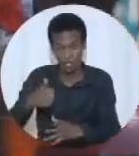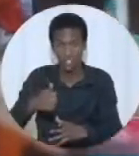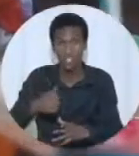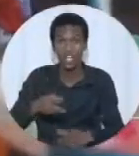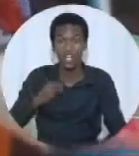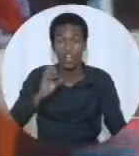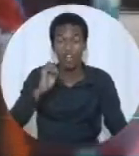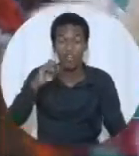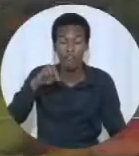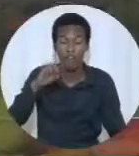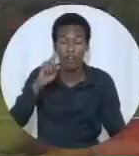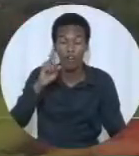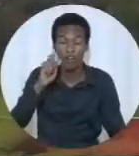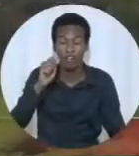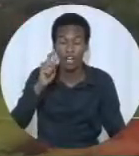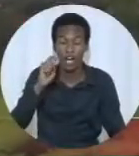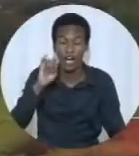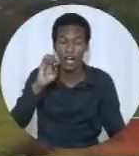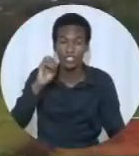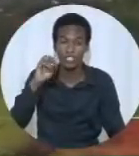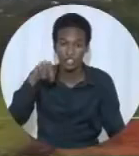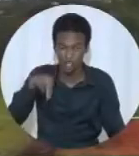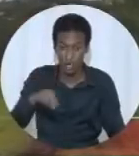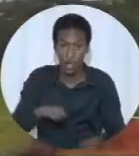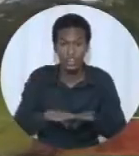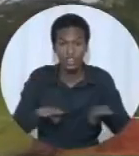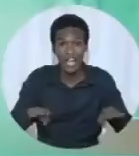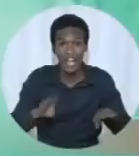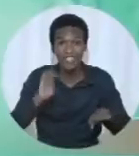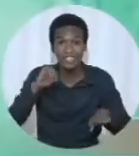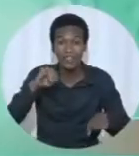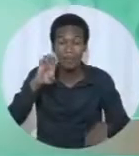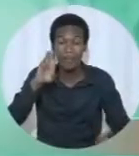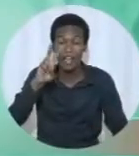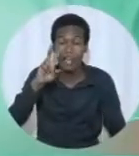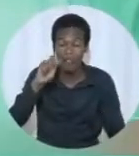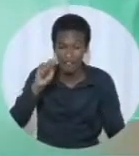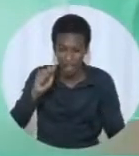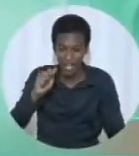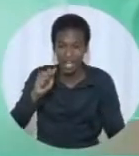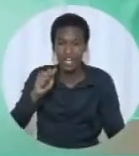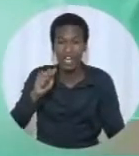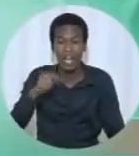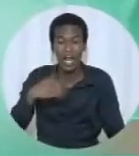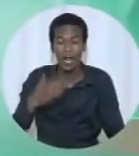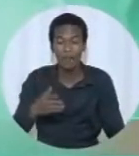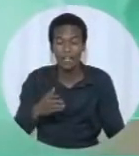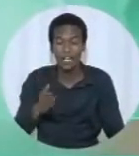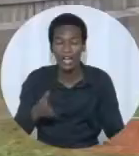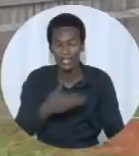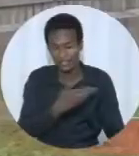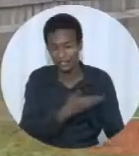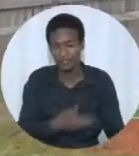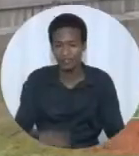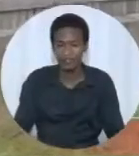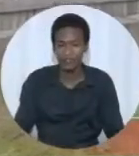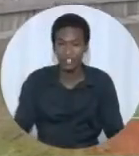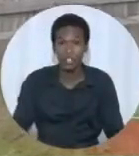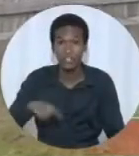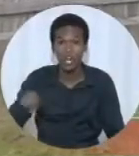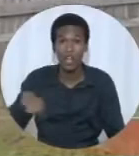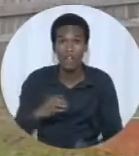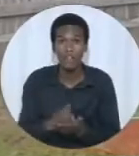asan'ireo fikambanana maro petraka manodidina ny valan-javaboary amin'ny alalan'ny fonds CEPF. Zay nahazo